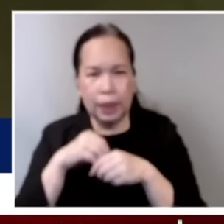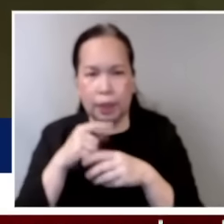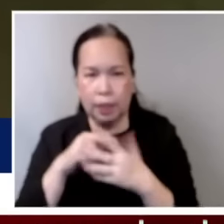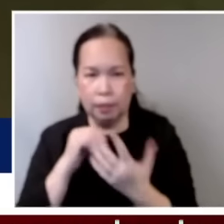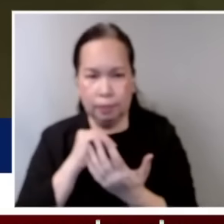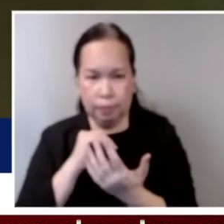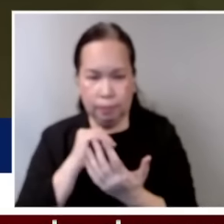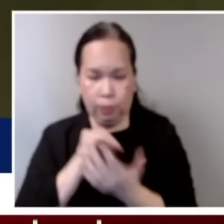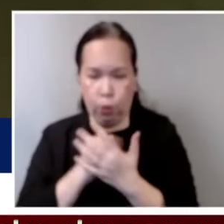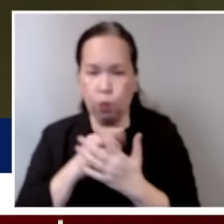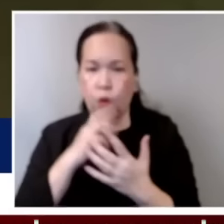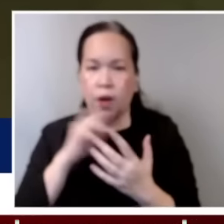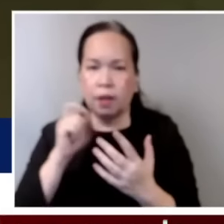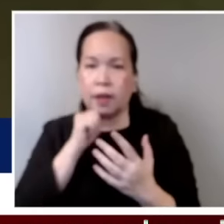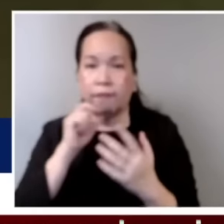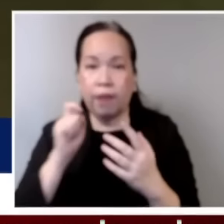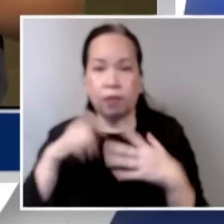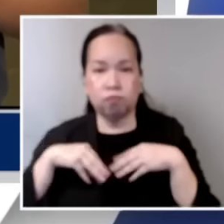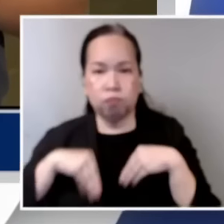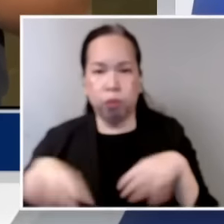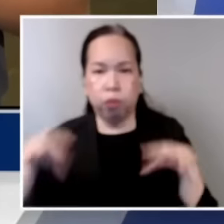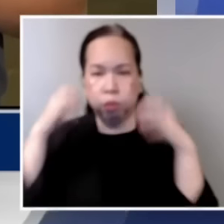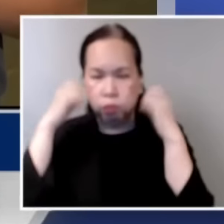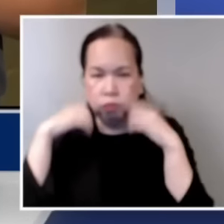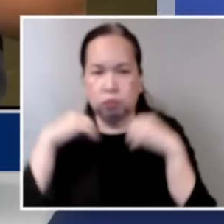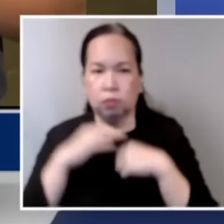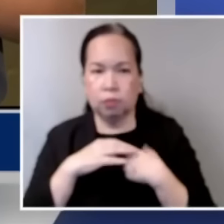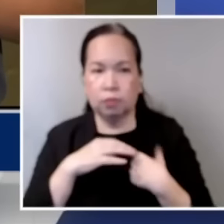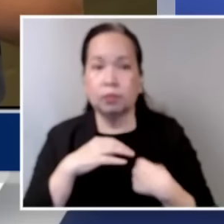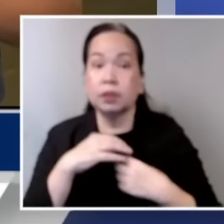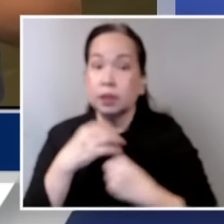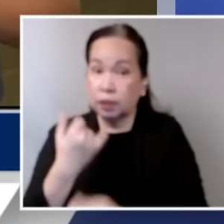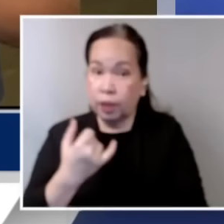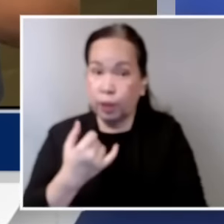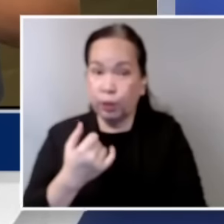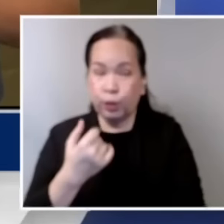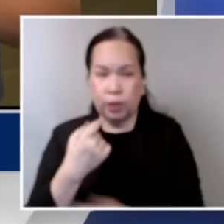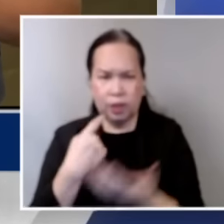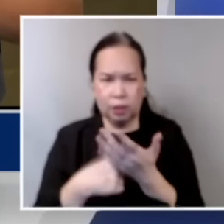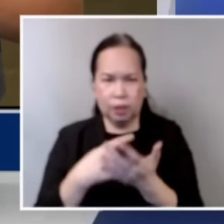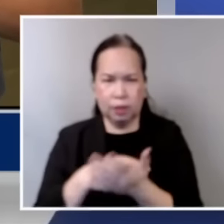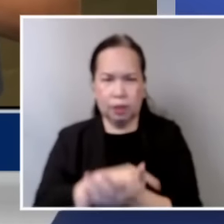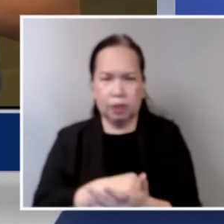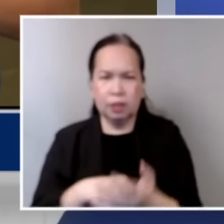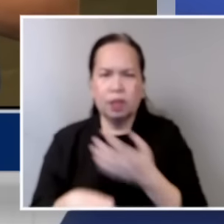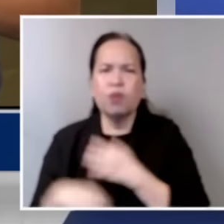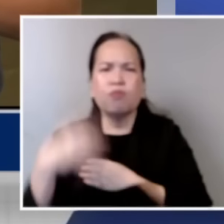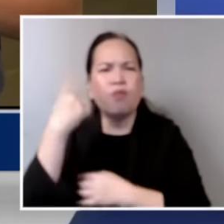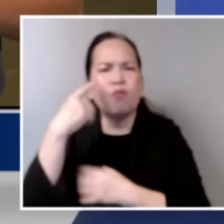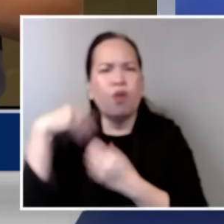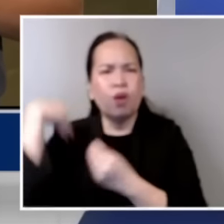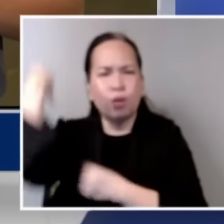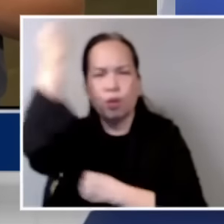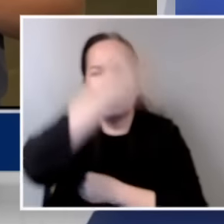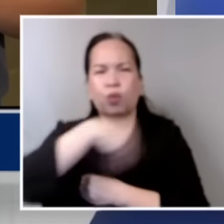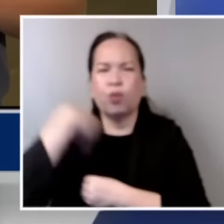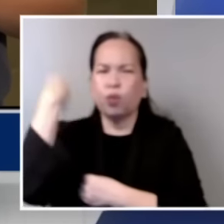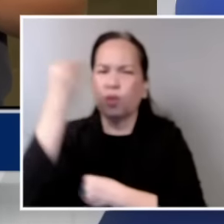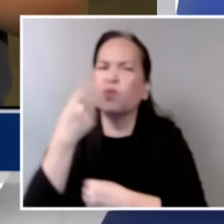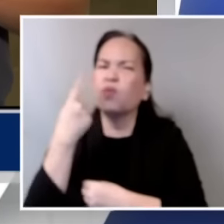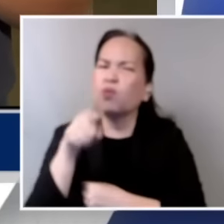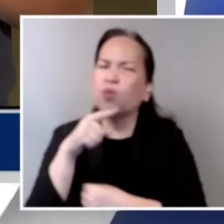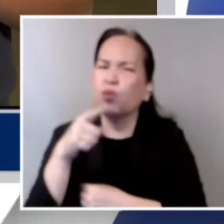sa ating katawan. Zen. O, siyempre, pinag-uusapan na rin natin yung tips. Explain mo daw yung iyong balabal. Di ba pang panangga rin yan ano,